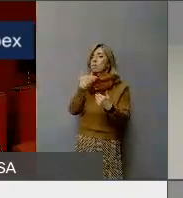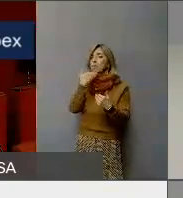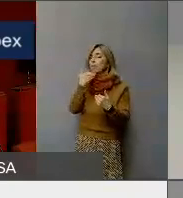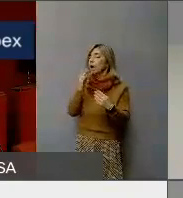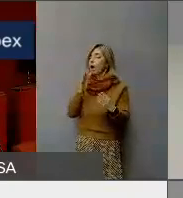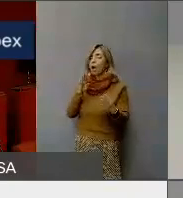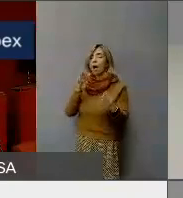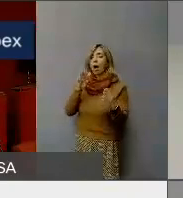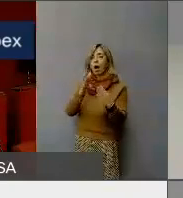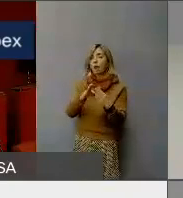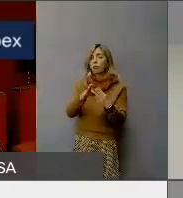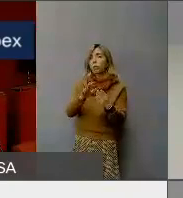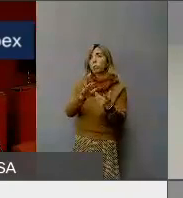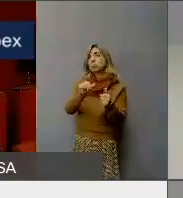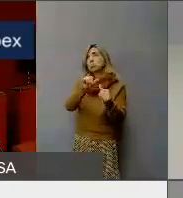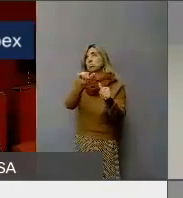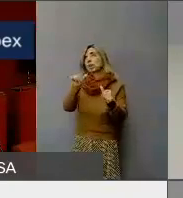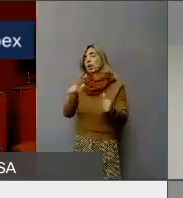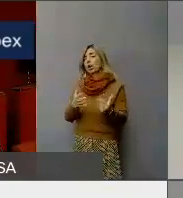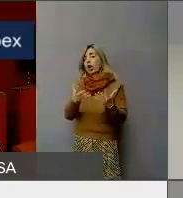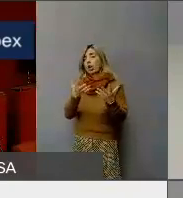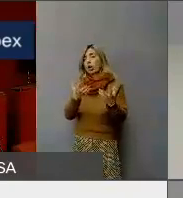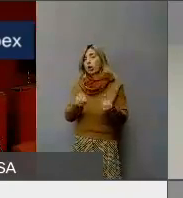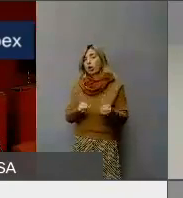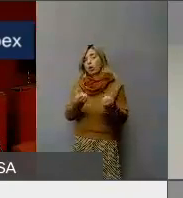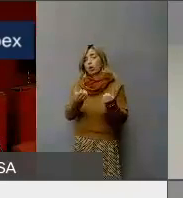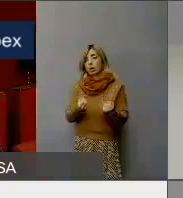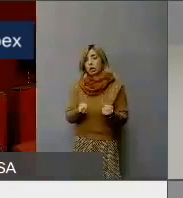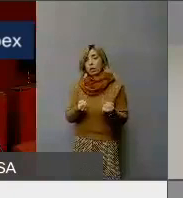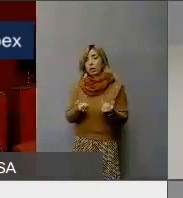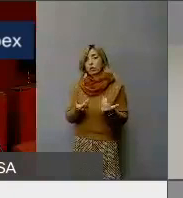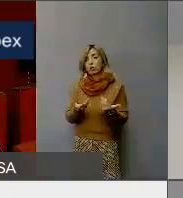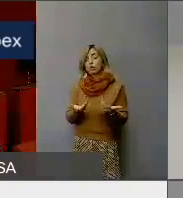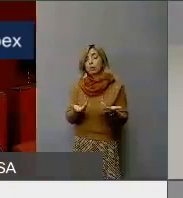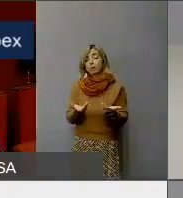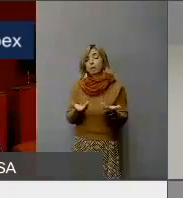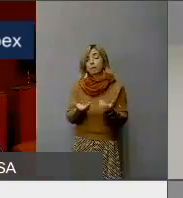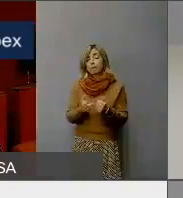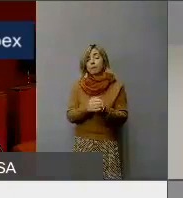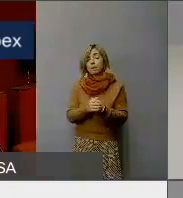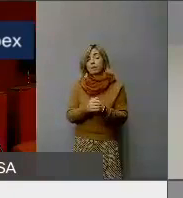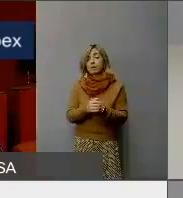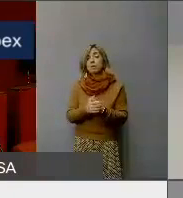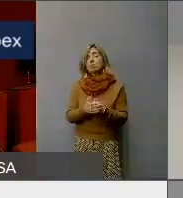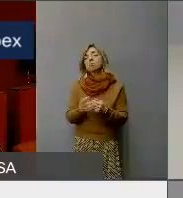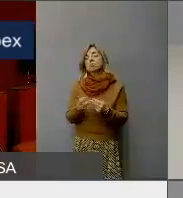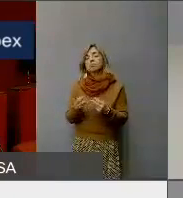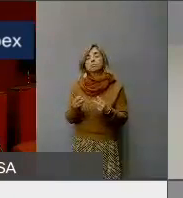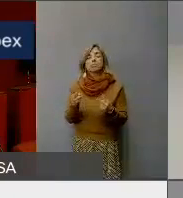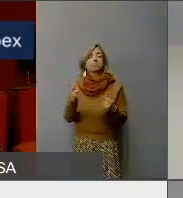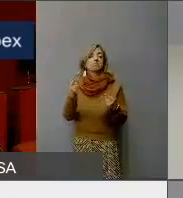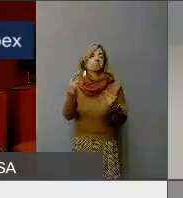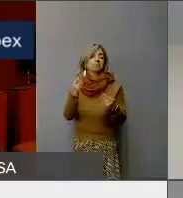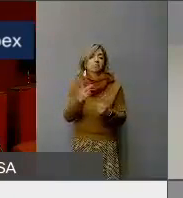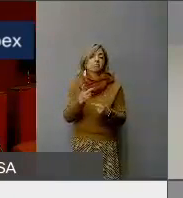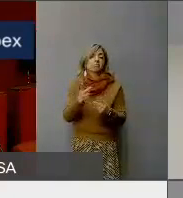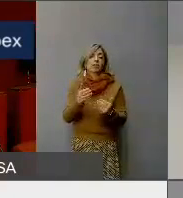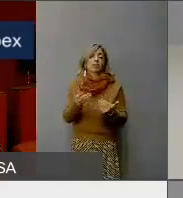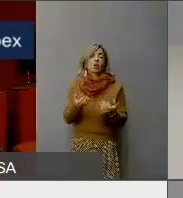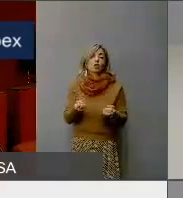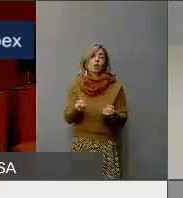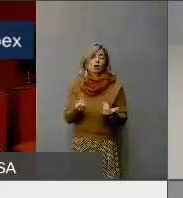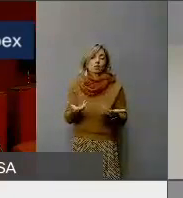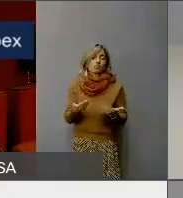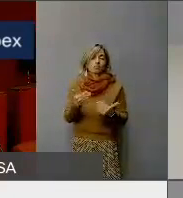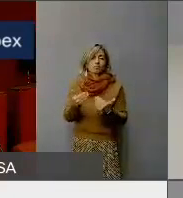concreta e sono assolutamente come si suol dire sul pezzo perché non